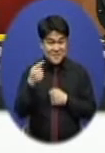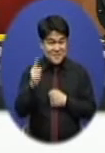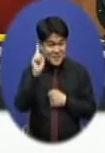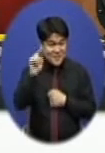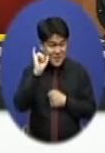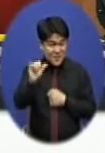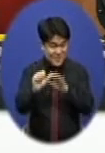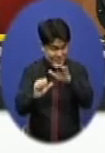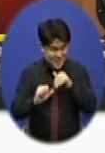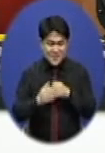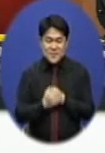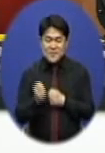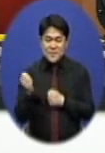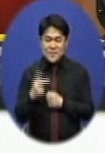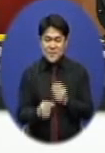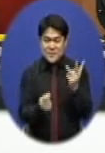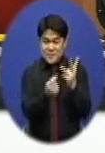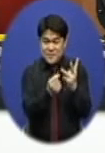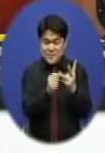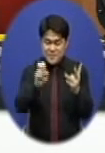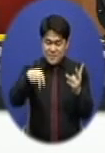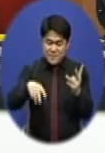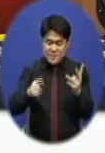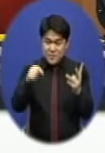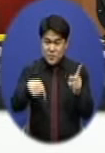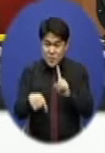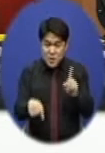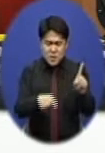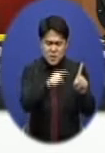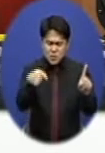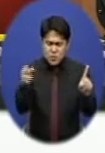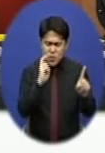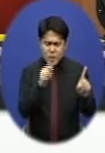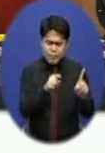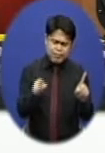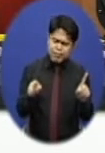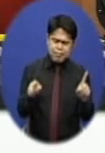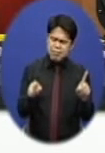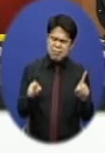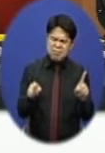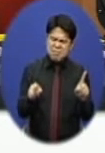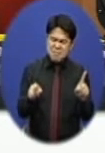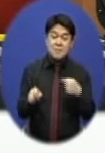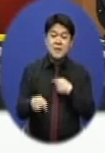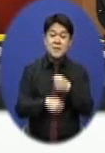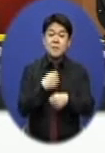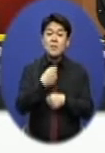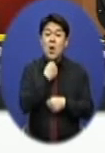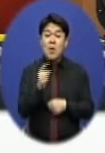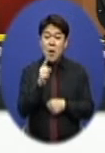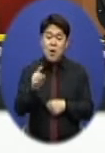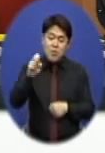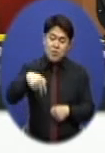되겠습니다. 그리고 3번 무반주 참여에는 지정곡 9곡 중 아시는 노래나 부르고 싶은 노래가 없을 경우에 무반주